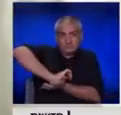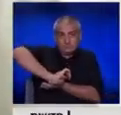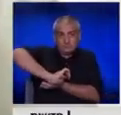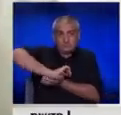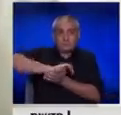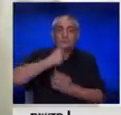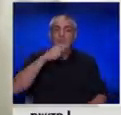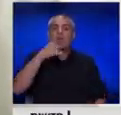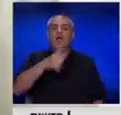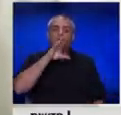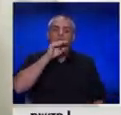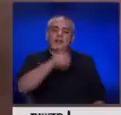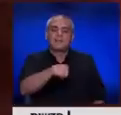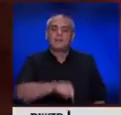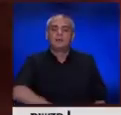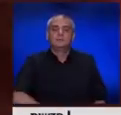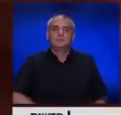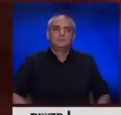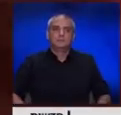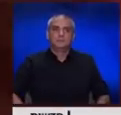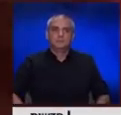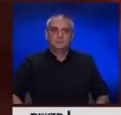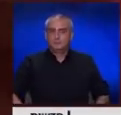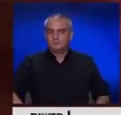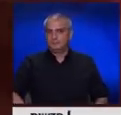לו, עכשיו תדבר.